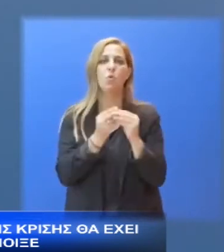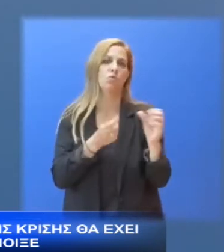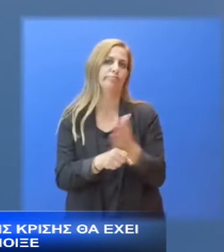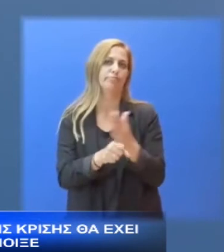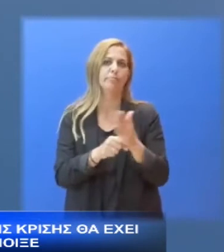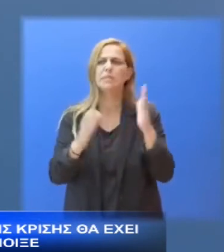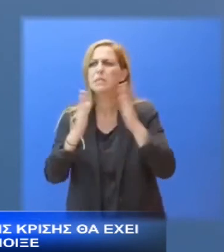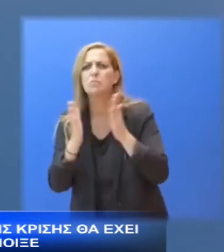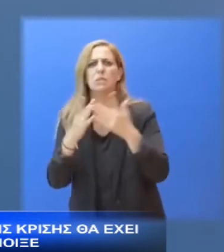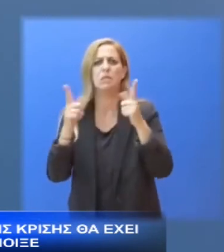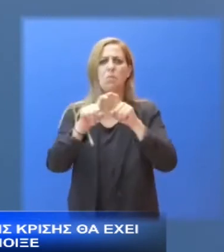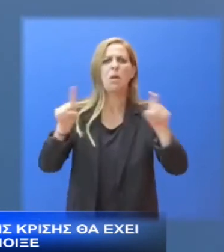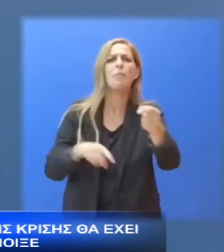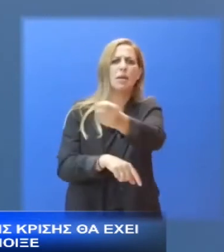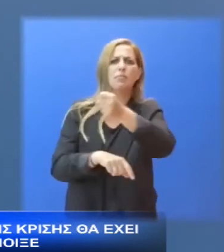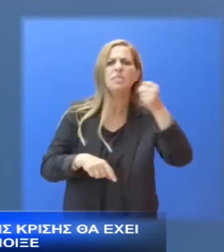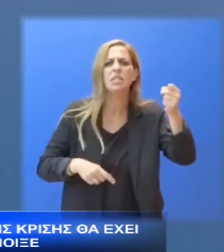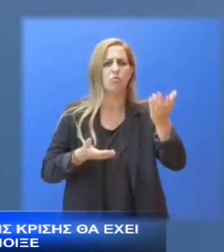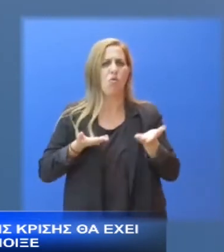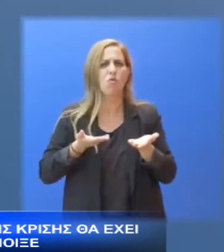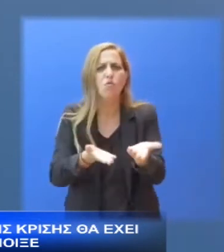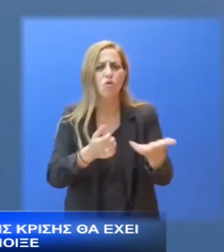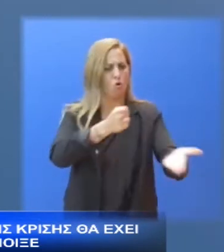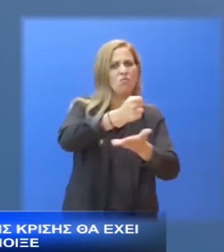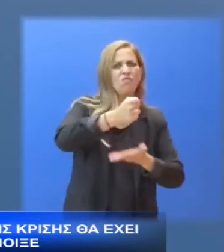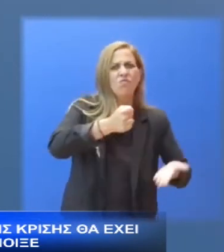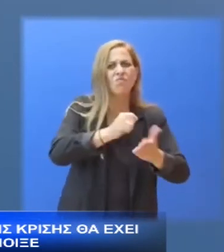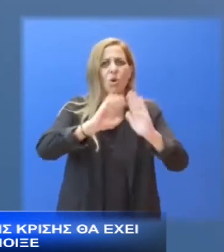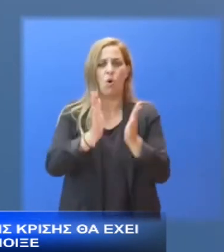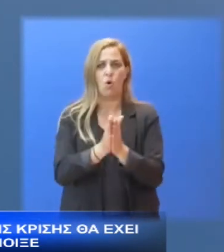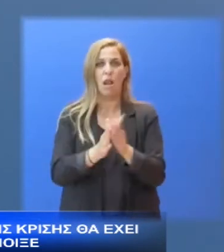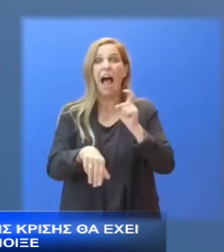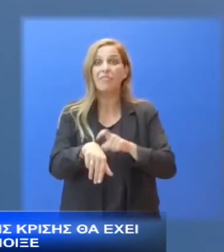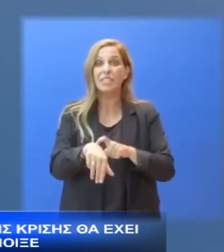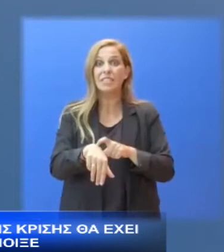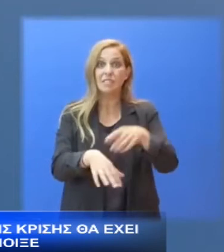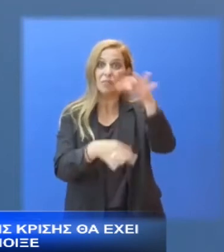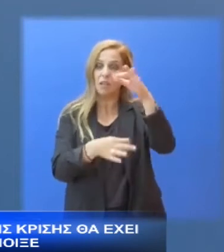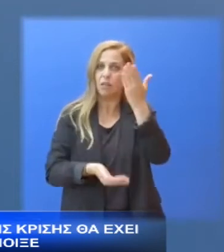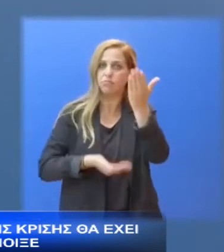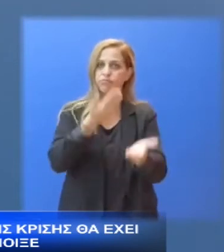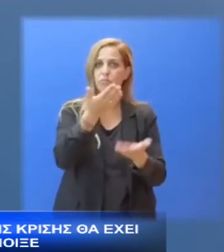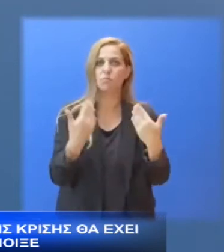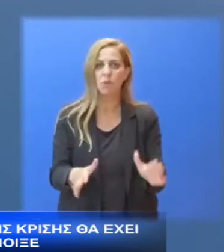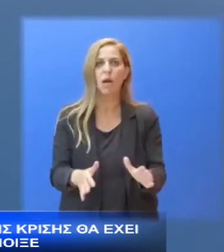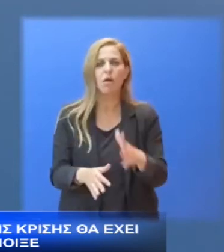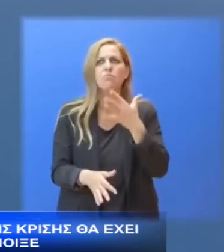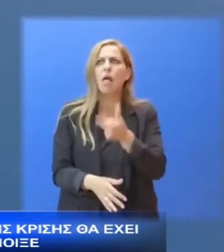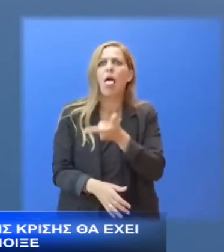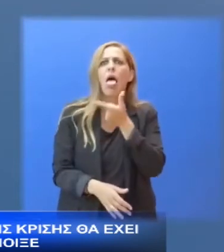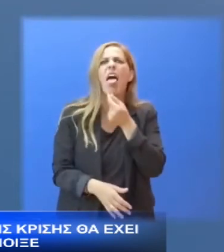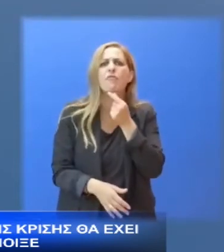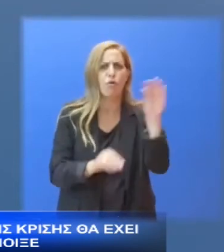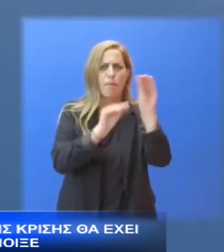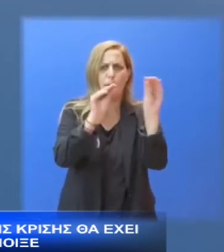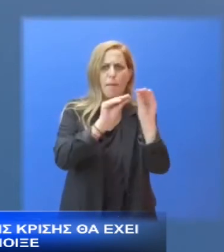στα σπίτια, στην οικοσκευή, στις επιχειρήσεις, στις γεωργικές τους εκμεταλλεύσεις. Η πλατφόρμα ήδη δέχεται στοιχεία, λειτουργεί με εξαιρετικά απλό τρόπο, βρίσκεται